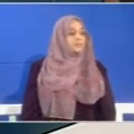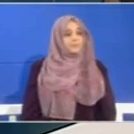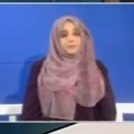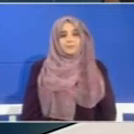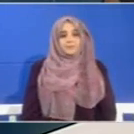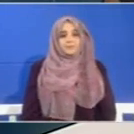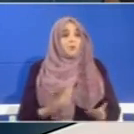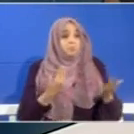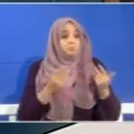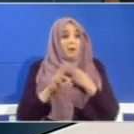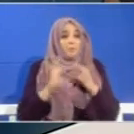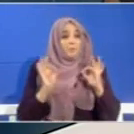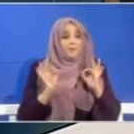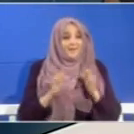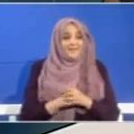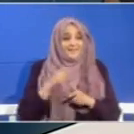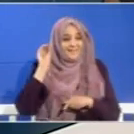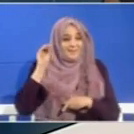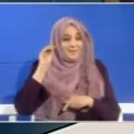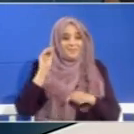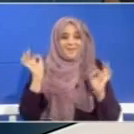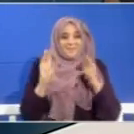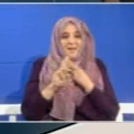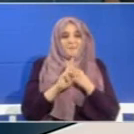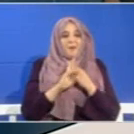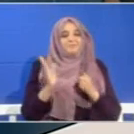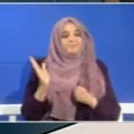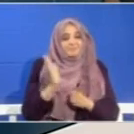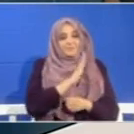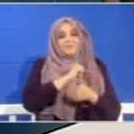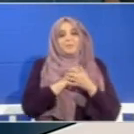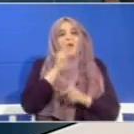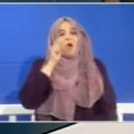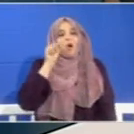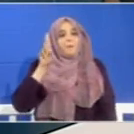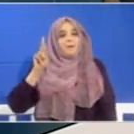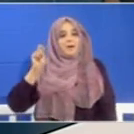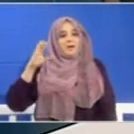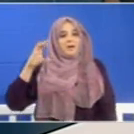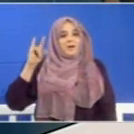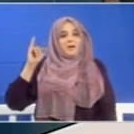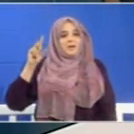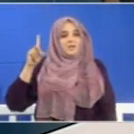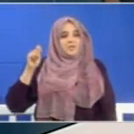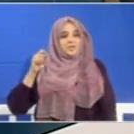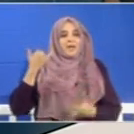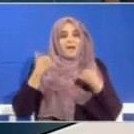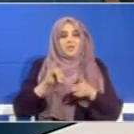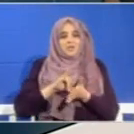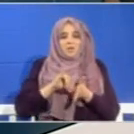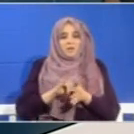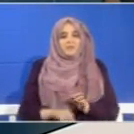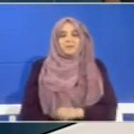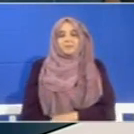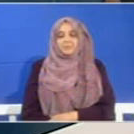سيدة أم محمد من شلف، السلام عليكم. مرحبا. نروح الرشيد اللي من العاصمة، الأخ رشيد. السلام عليكم. السلام ورحمة الله.